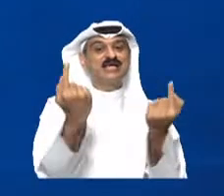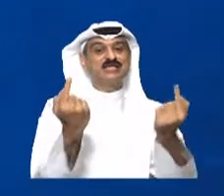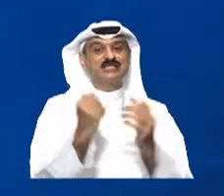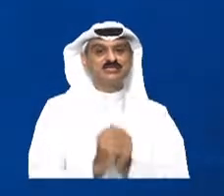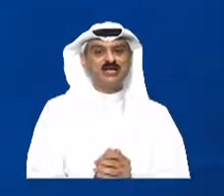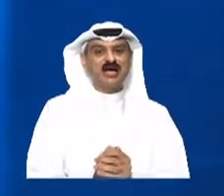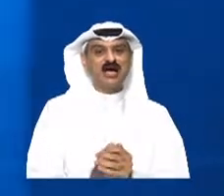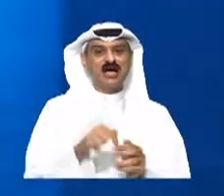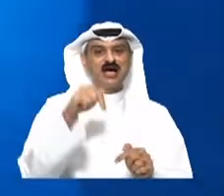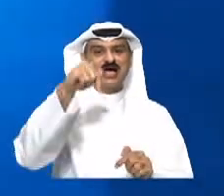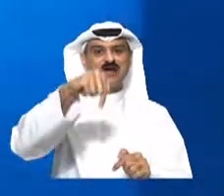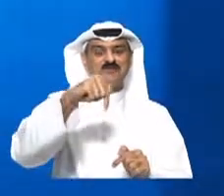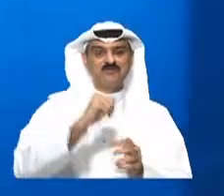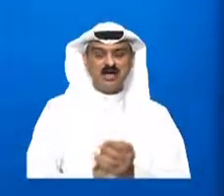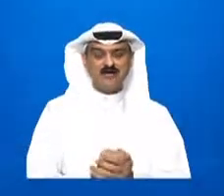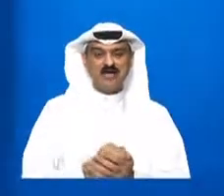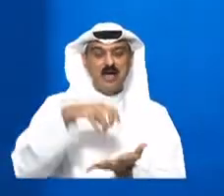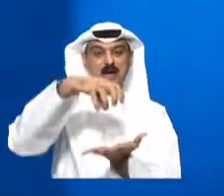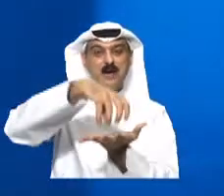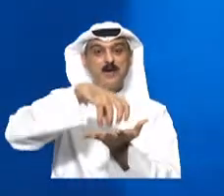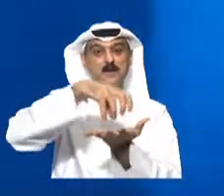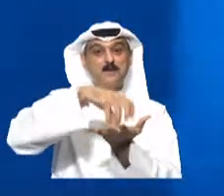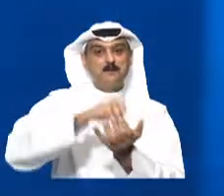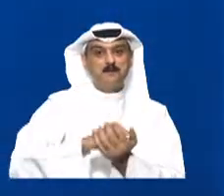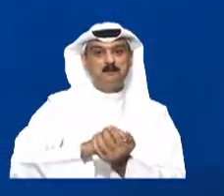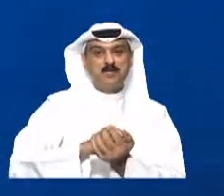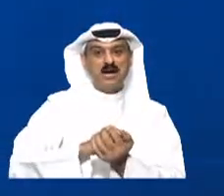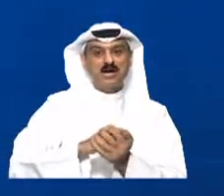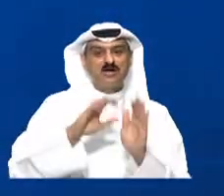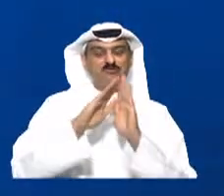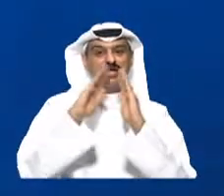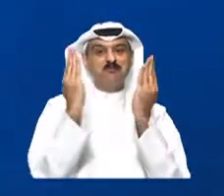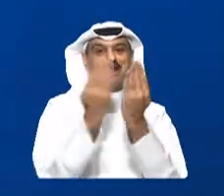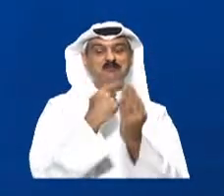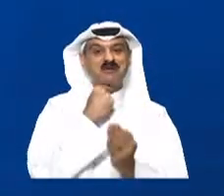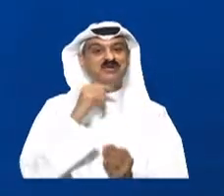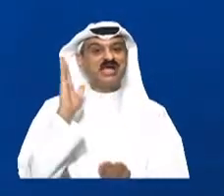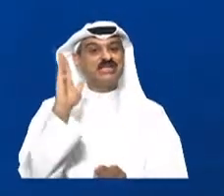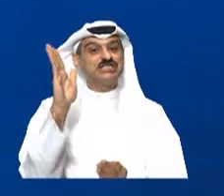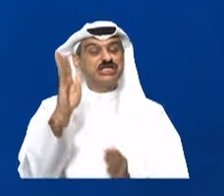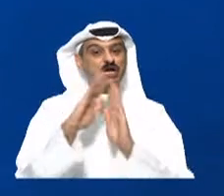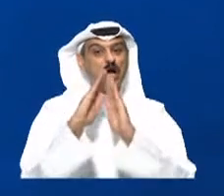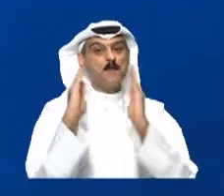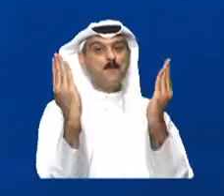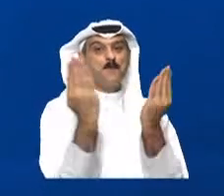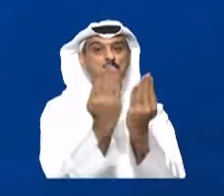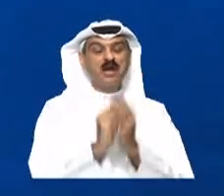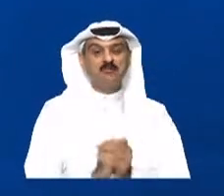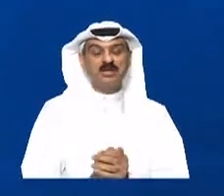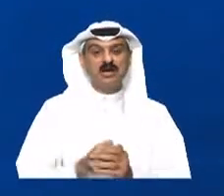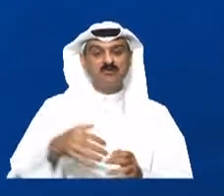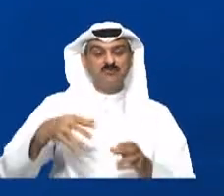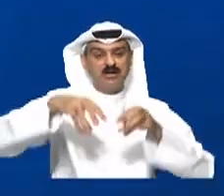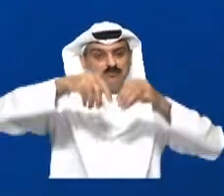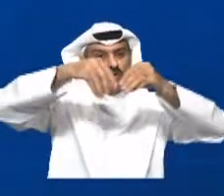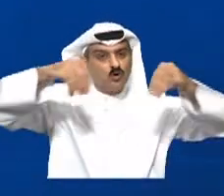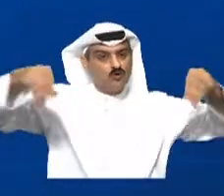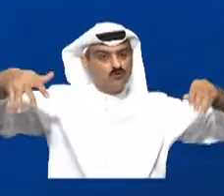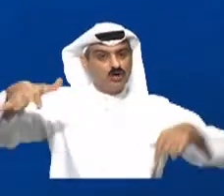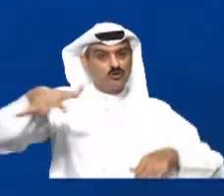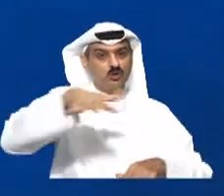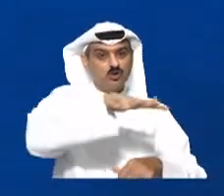موائل للكائنات الفطرية في محمية الجهراء، وفوائد عديدة منها تثبيت التربة الساحلية